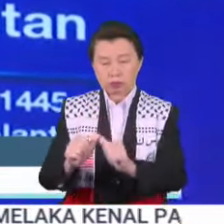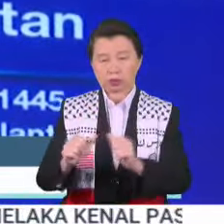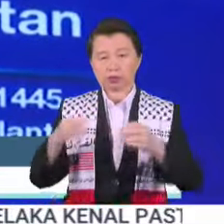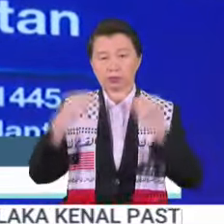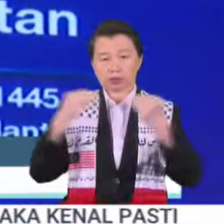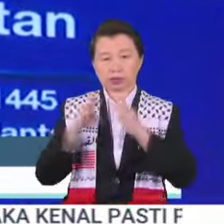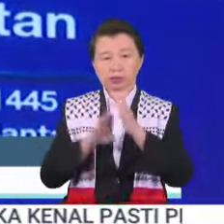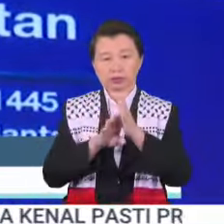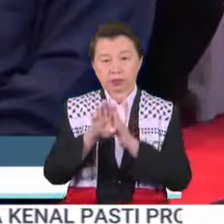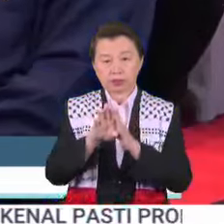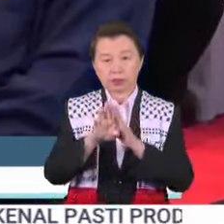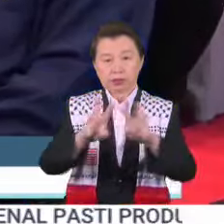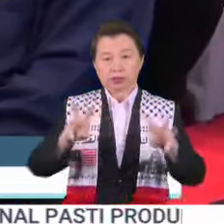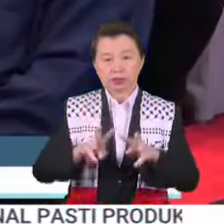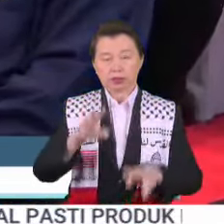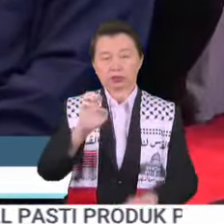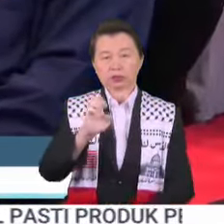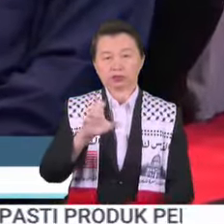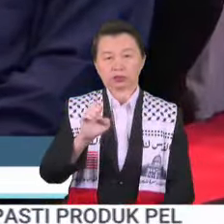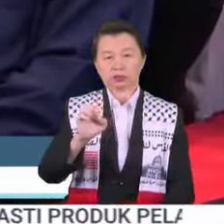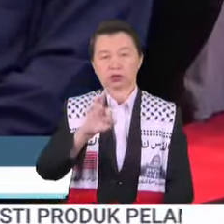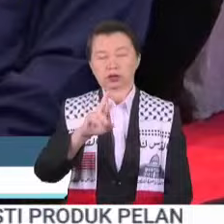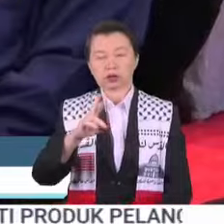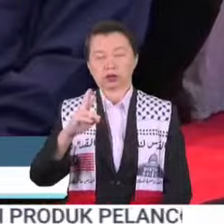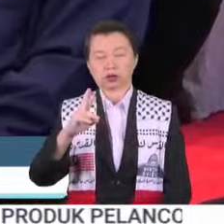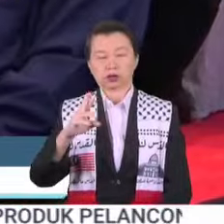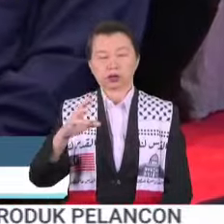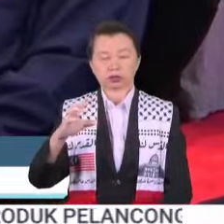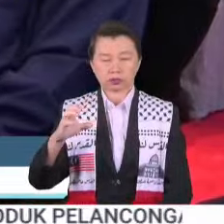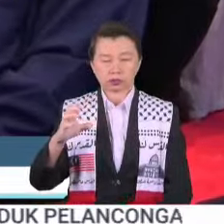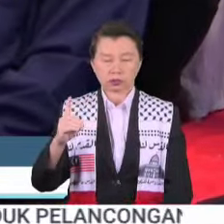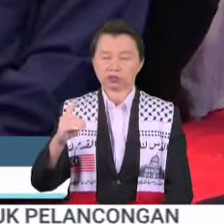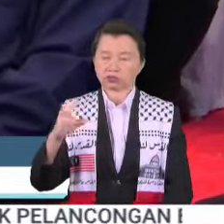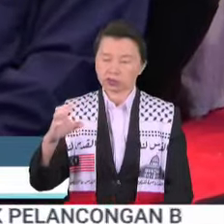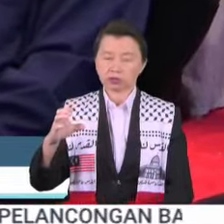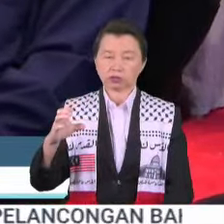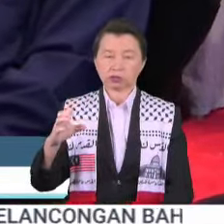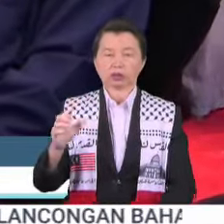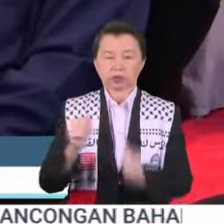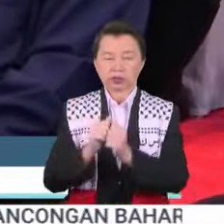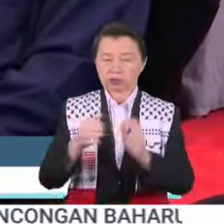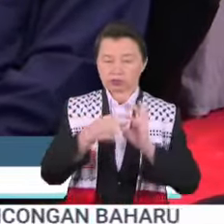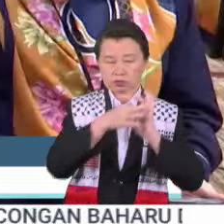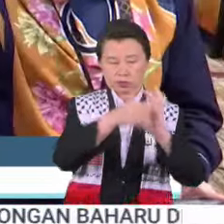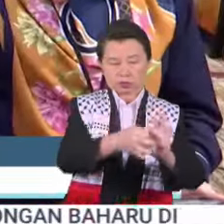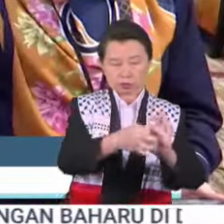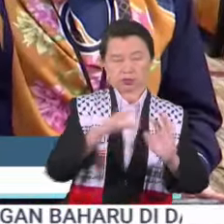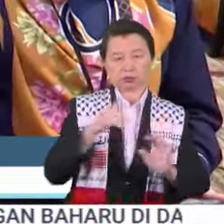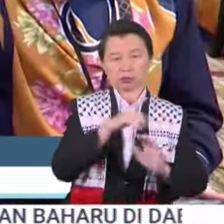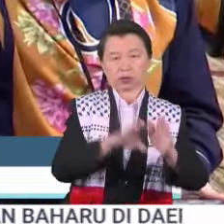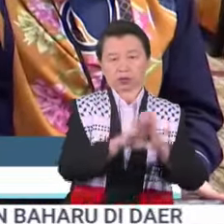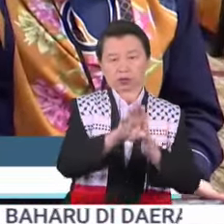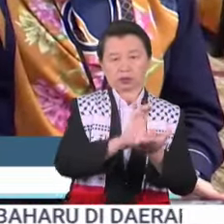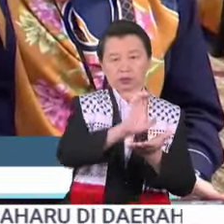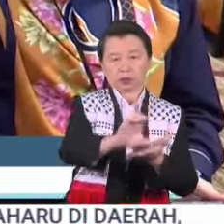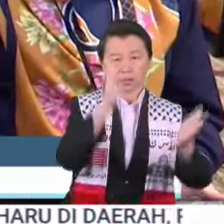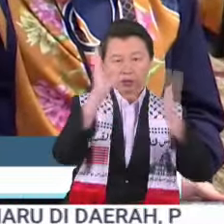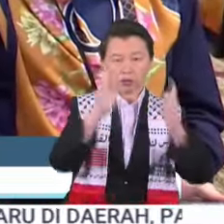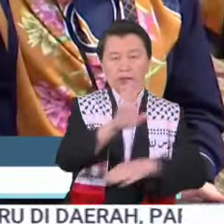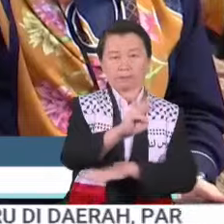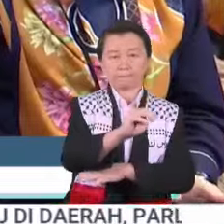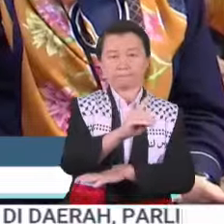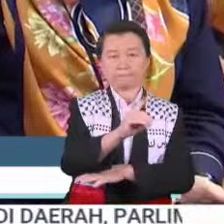Majlis Pembangunan Wilayah Ekonomi Pantai Timur ECERDC dengan kerjasama Lembaga Pembangunan Pelaburan Malaysia